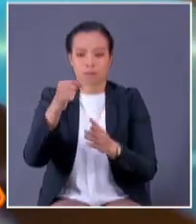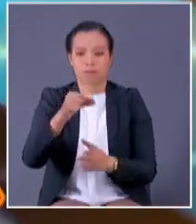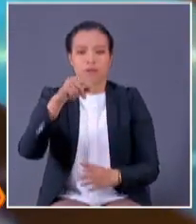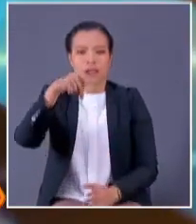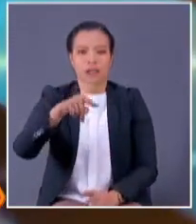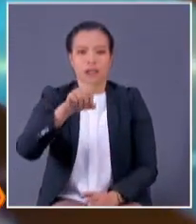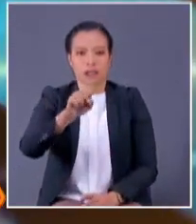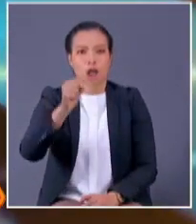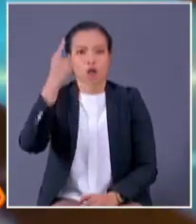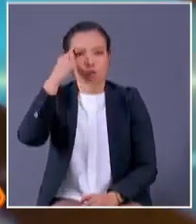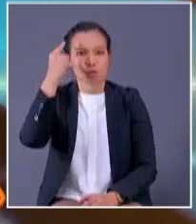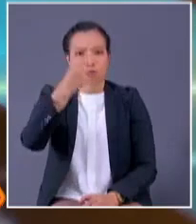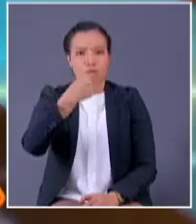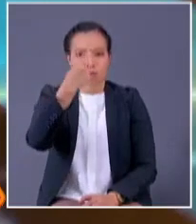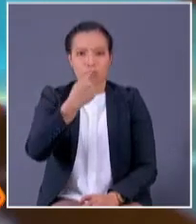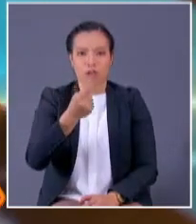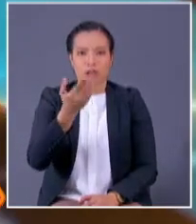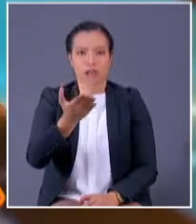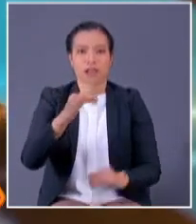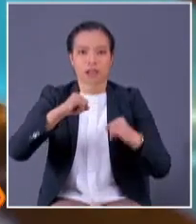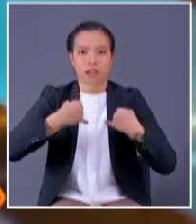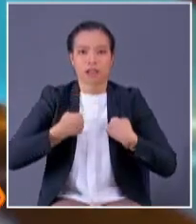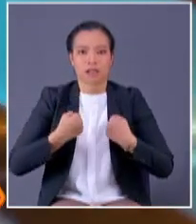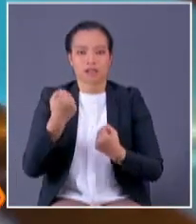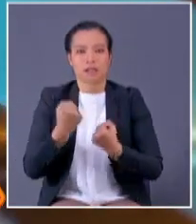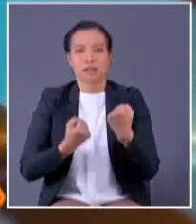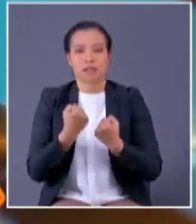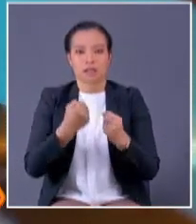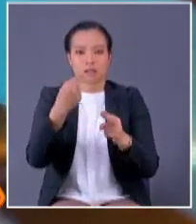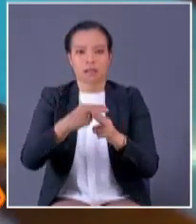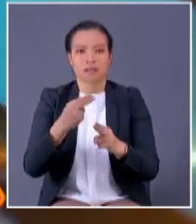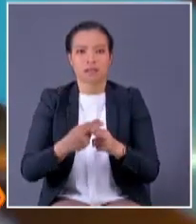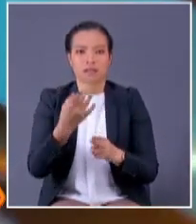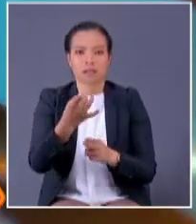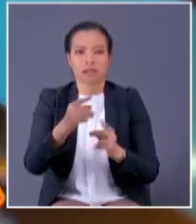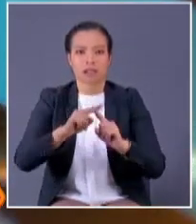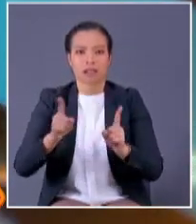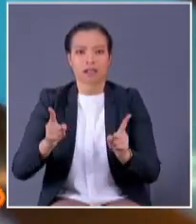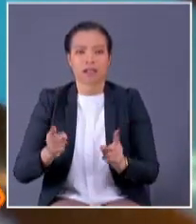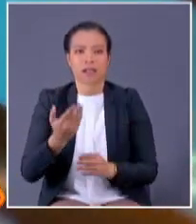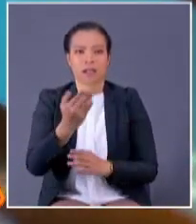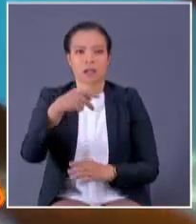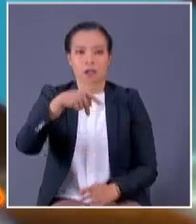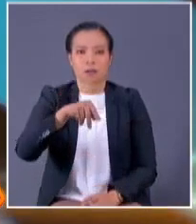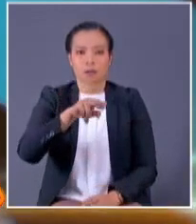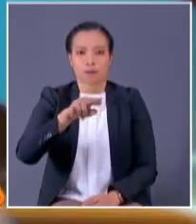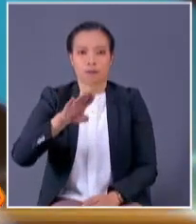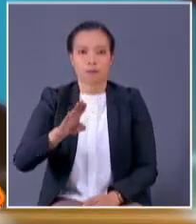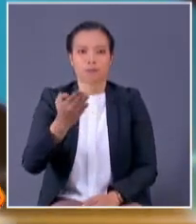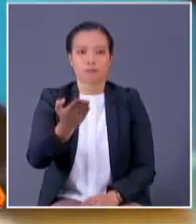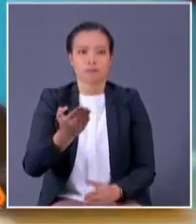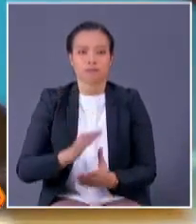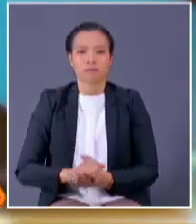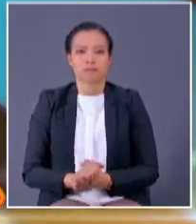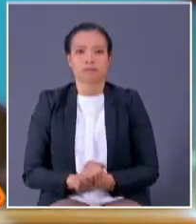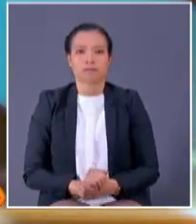ามารถจะรู้ว่าใครเป็นใครเป็นคนขับชื่ออะไรแต่พรบฉบับนี้บอกว่า